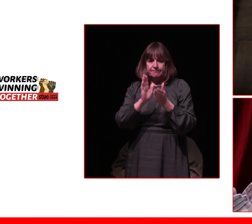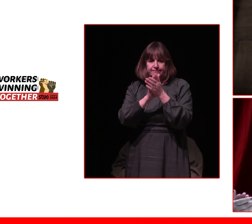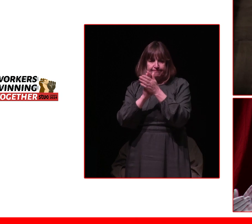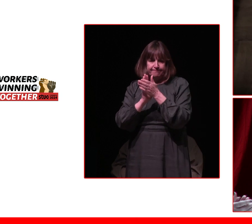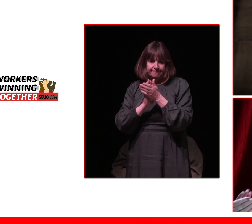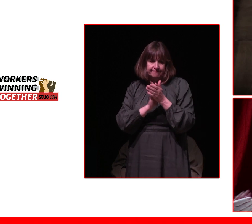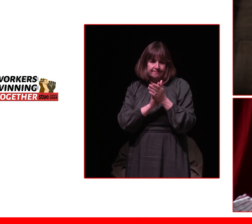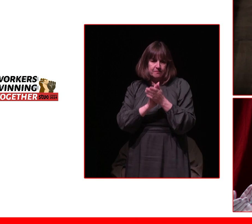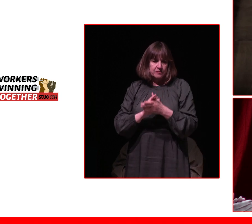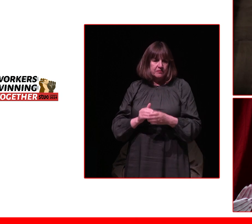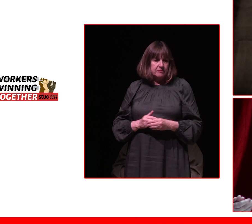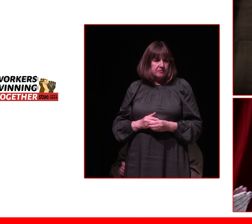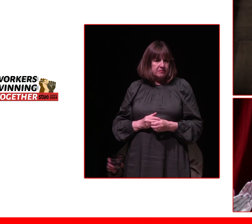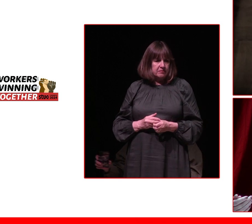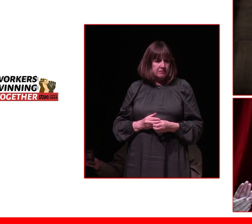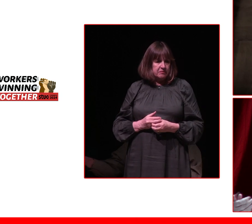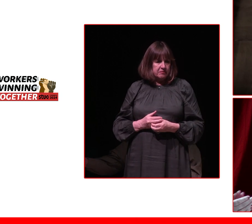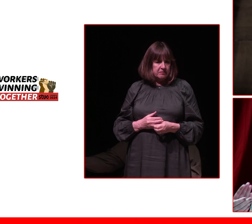صحيح إنه